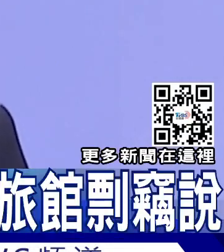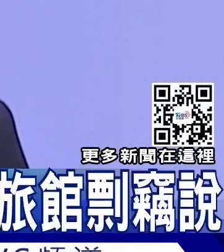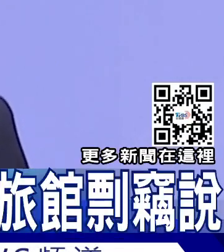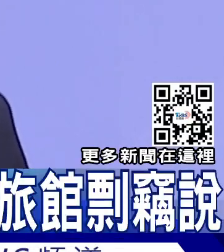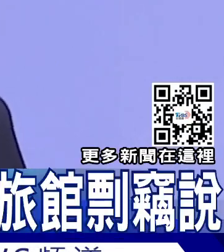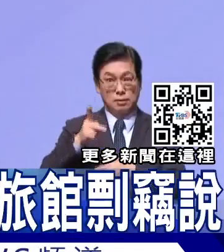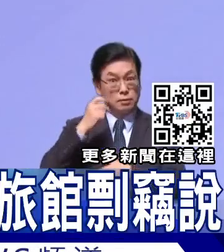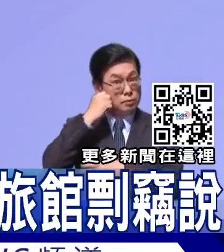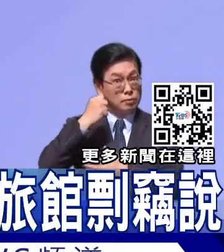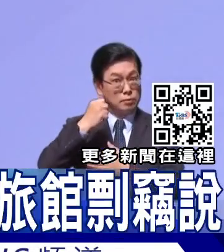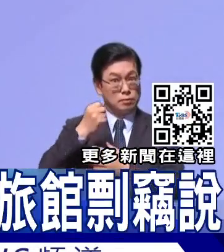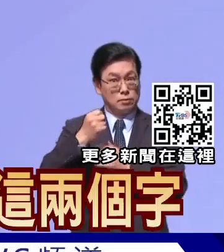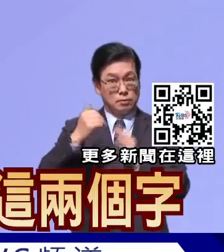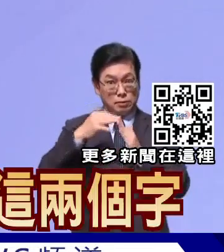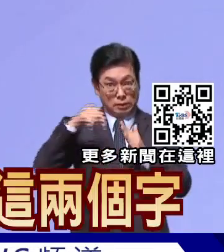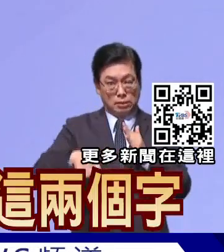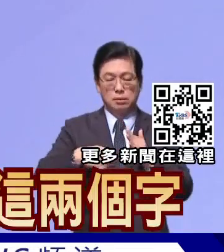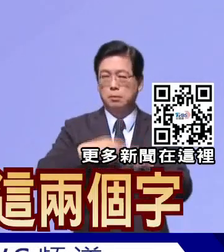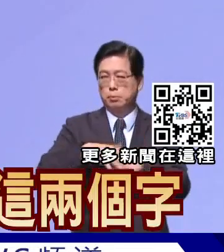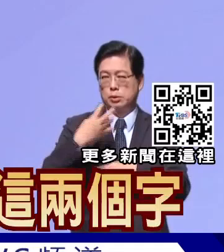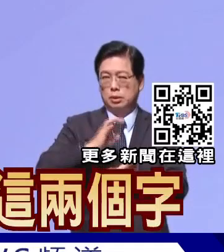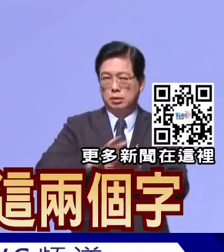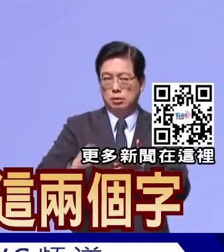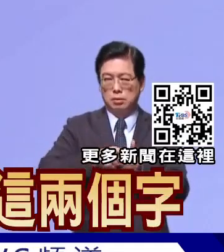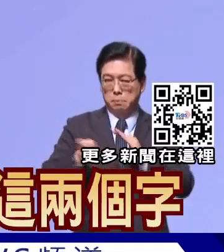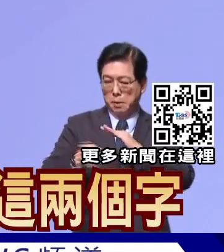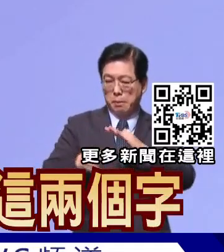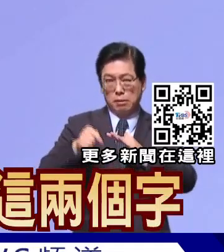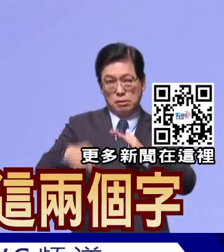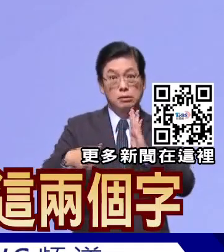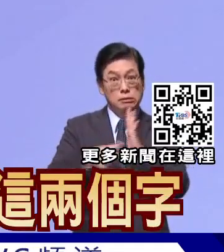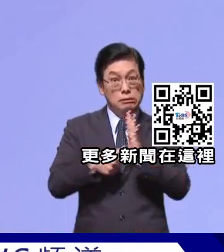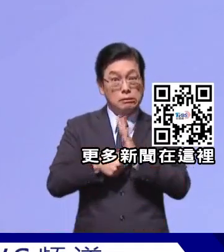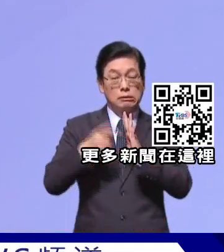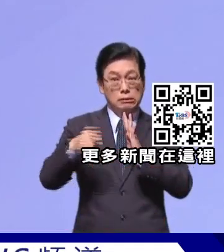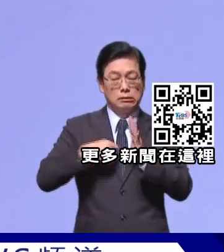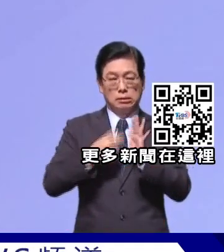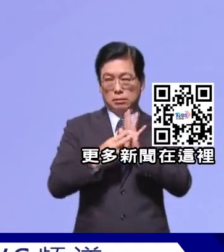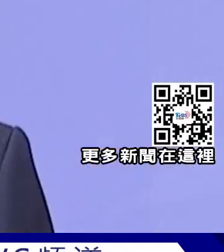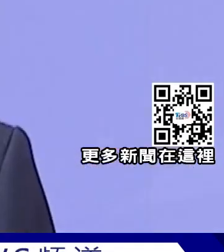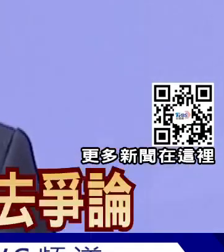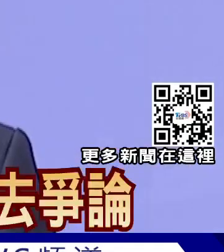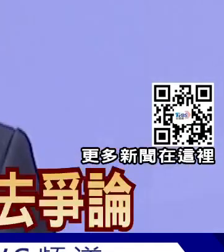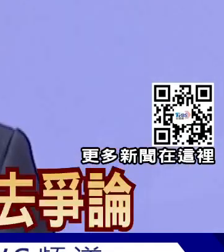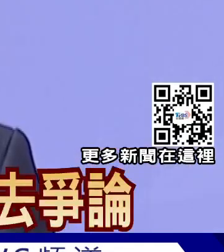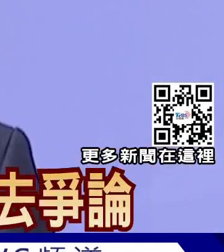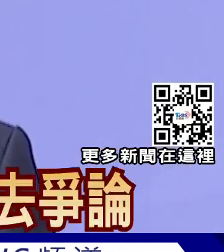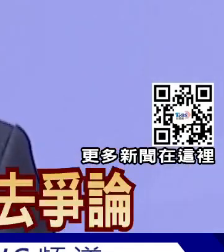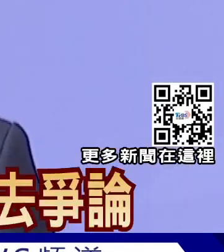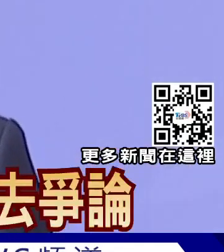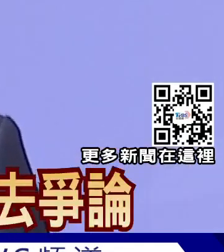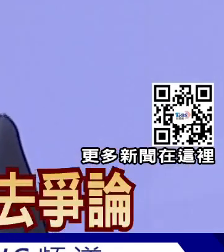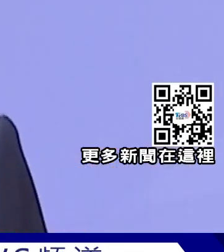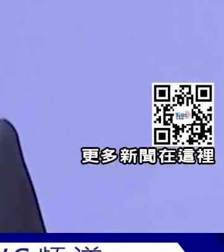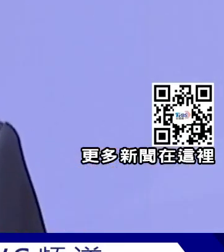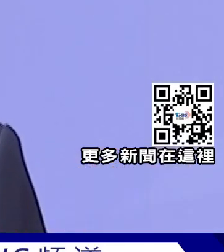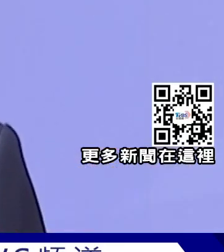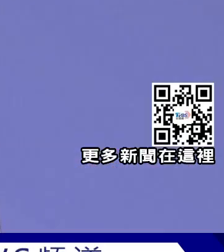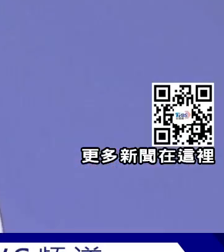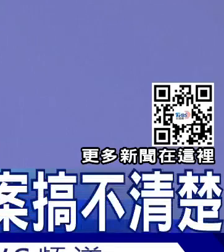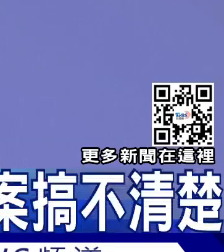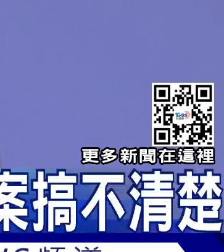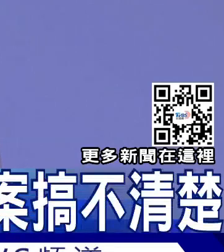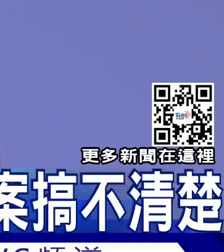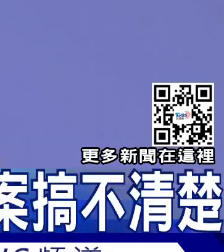珊的剽窃说。 我不会再用剽窃这两个字来形容这件事情，我不应该去争论这是谁的功